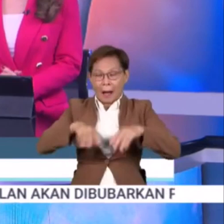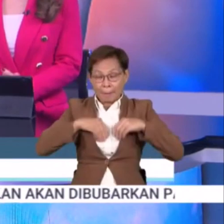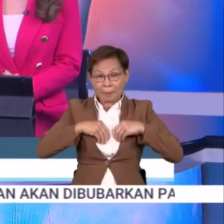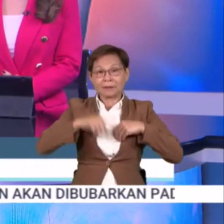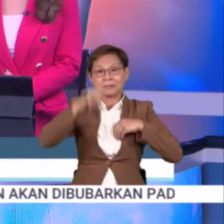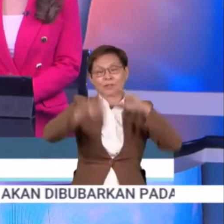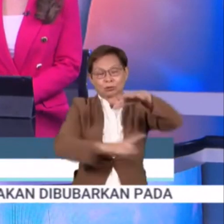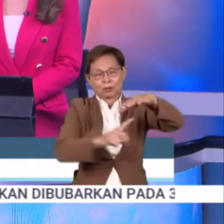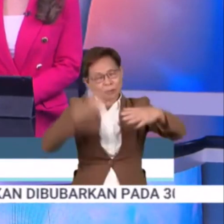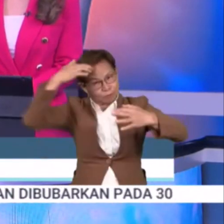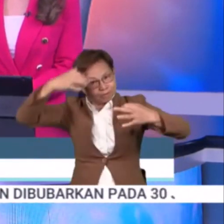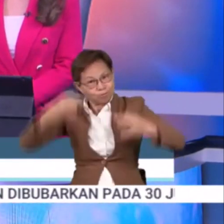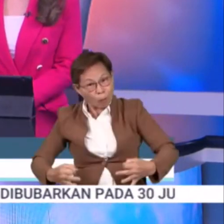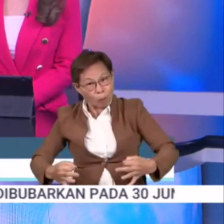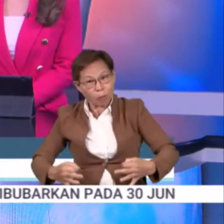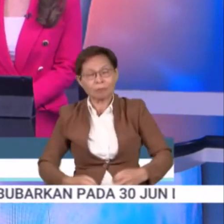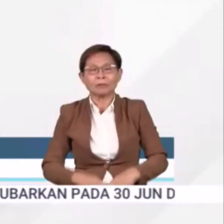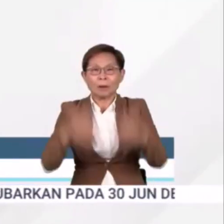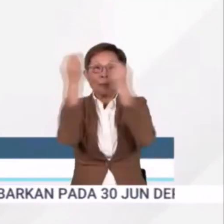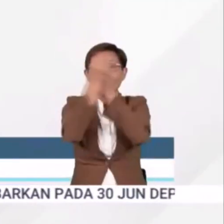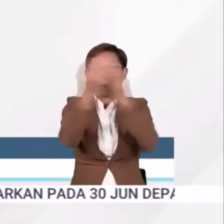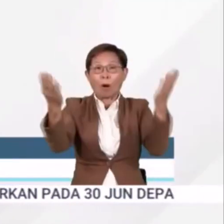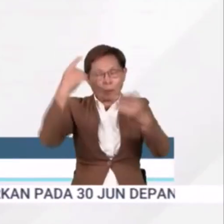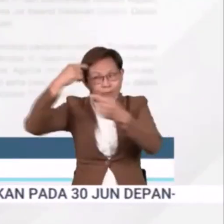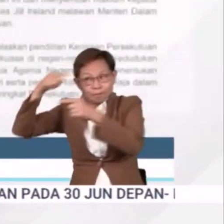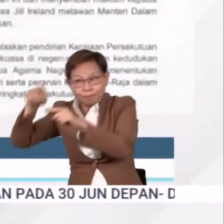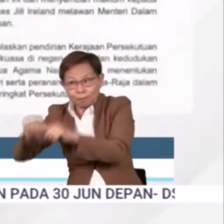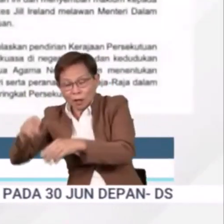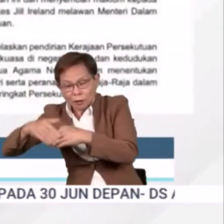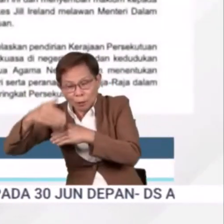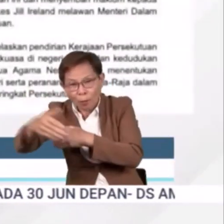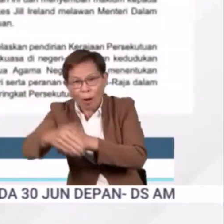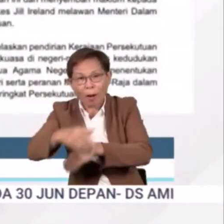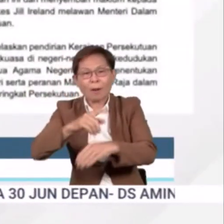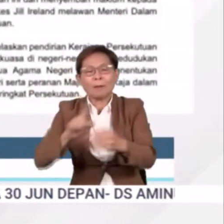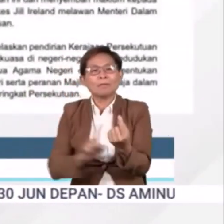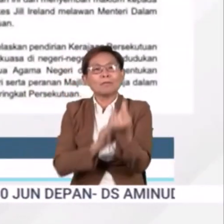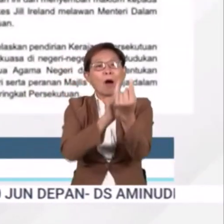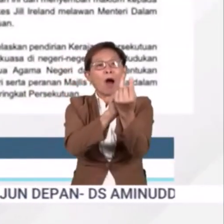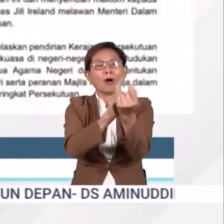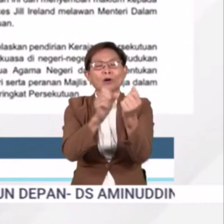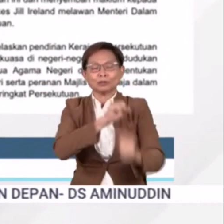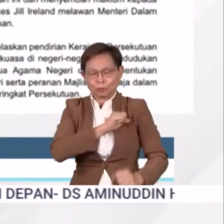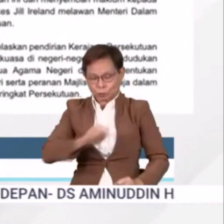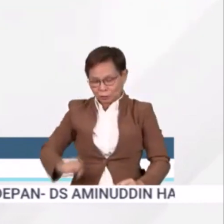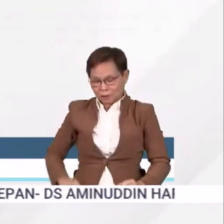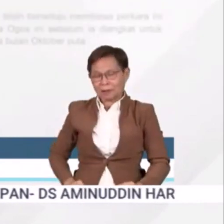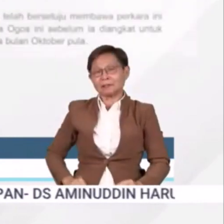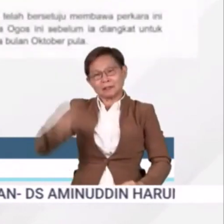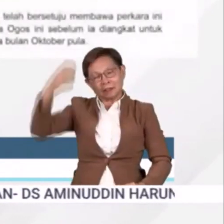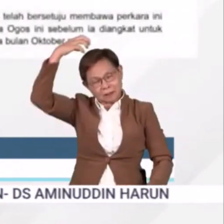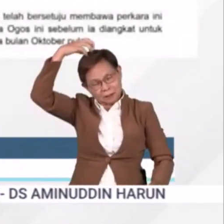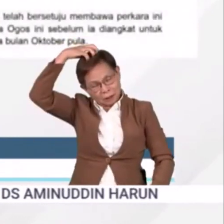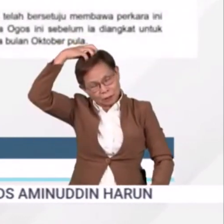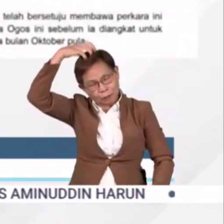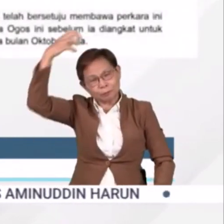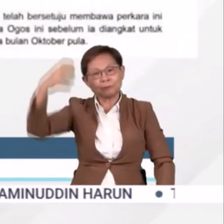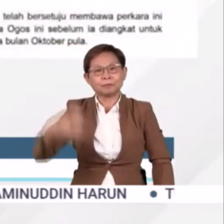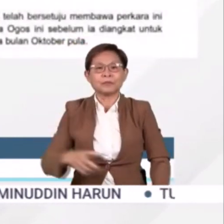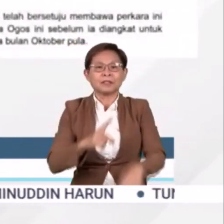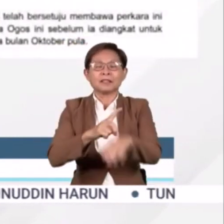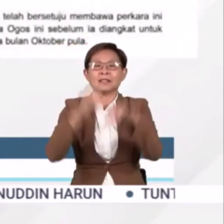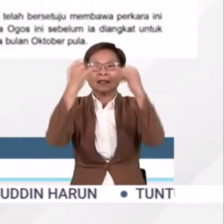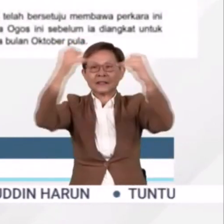dasar Muktamar beliau memaklumkan persetujuan itu selepas sesi menghadap bersama sultan selango sultan Syarifudin Idris Syah